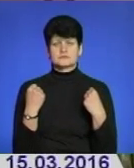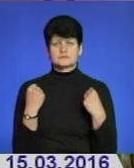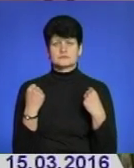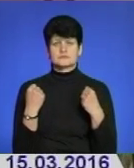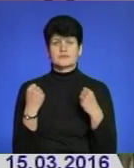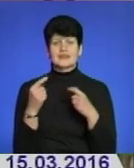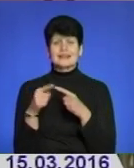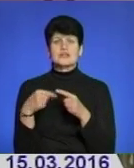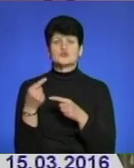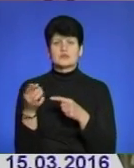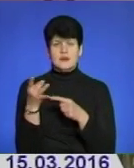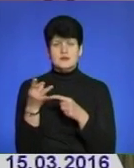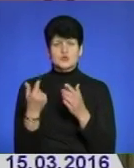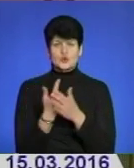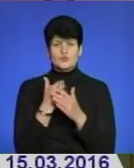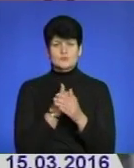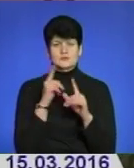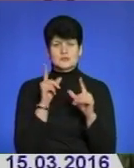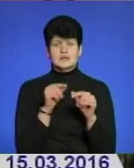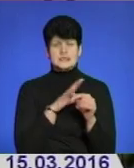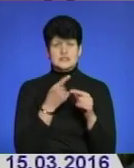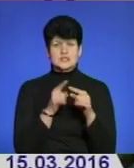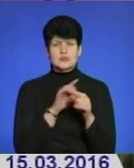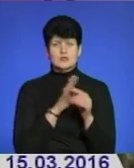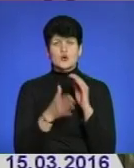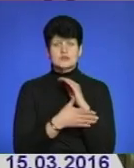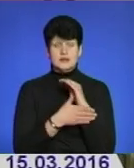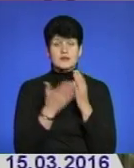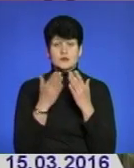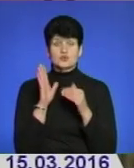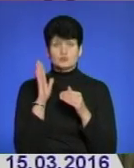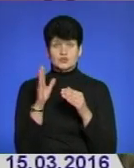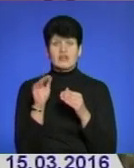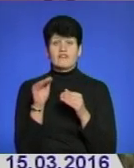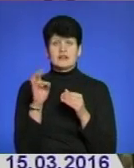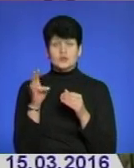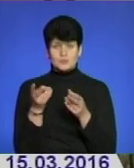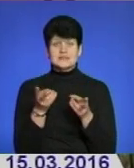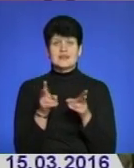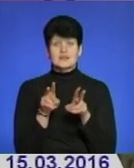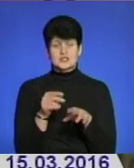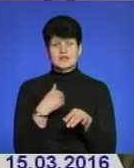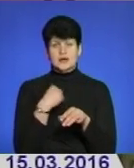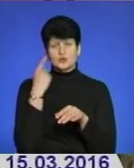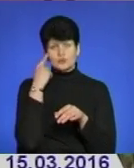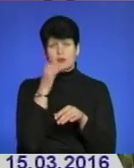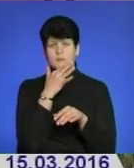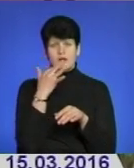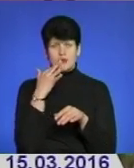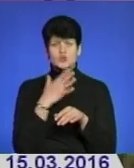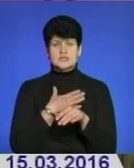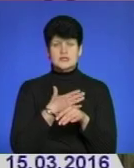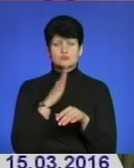Наступного разу збираєтеся знову, чи це останнє? Ну, якщо буде підрозділ «Фантом» залишений, я думаю, що багато з нас